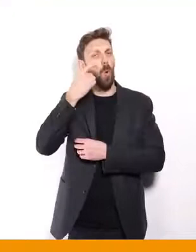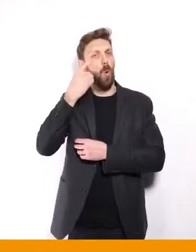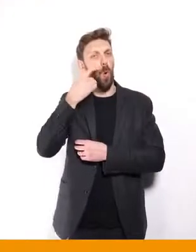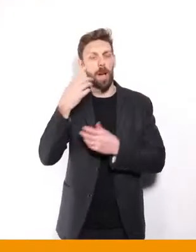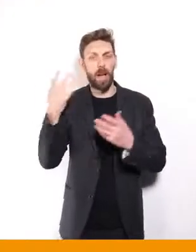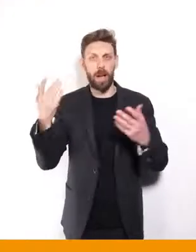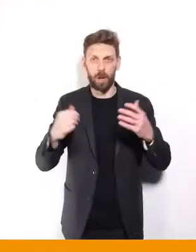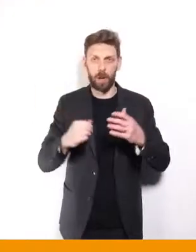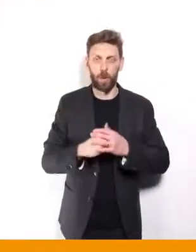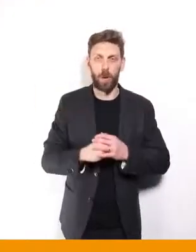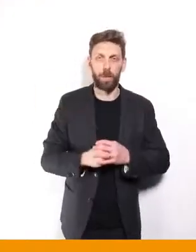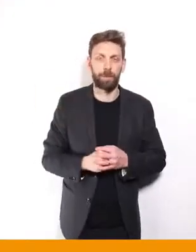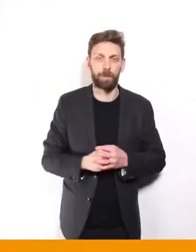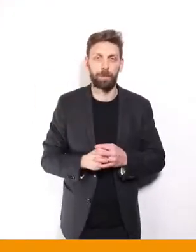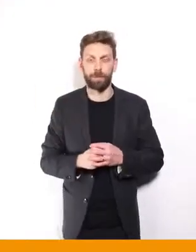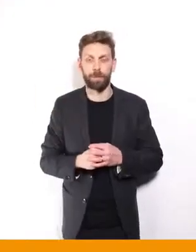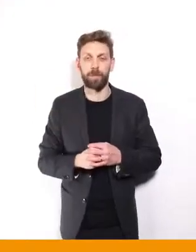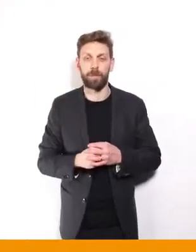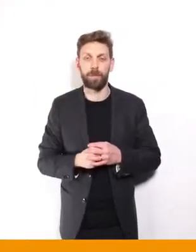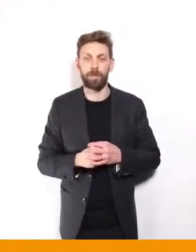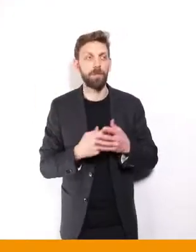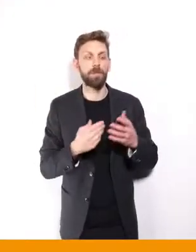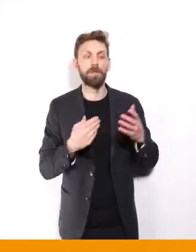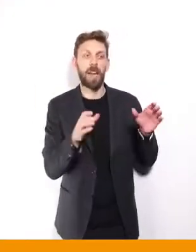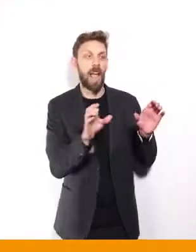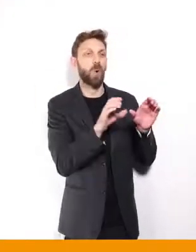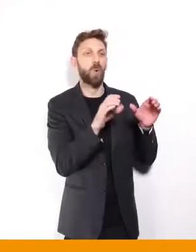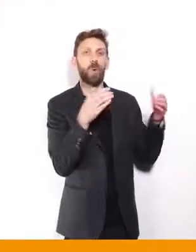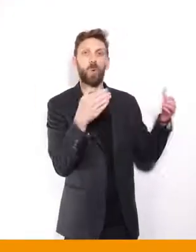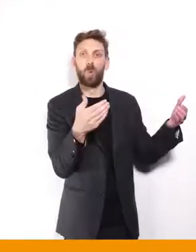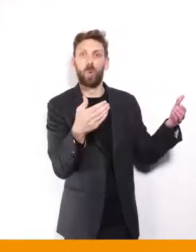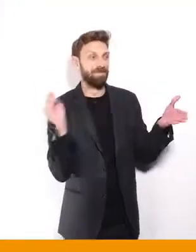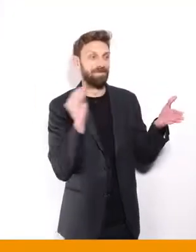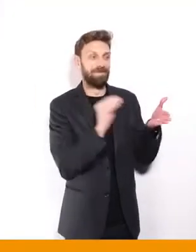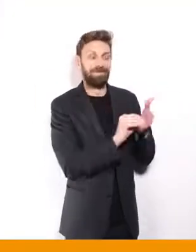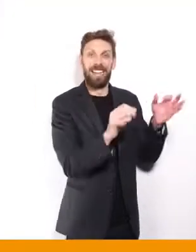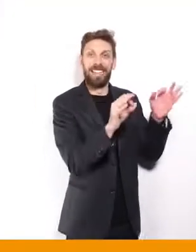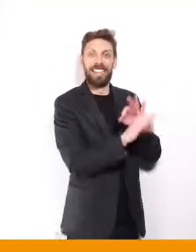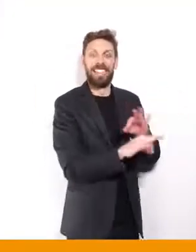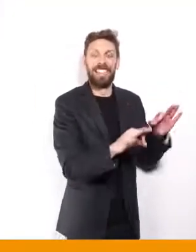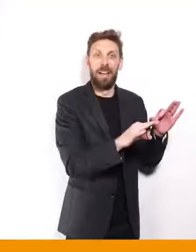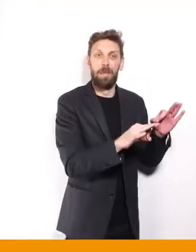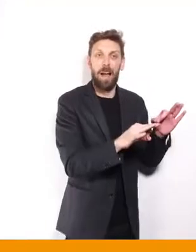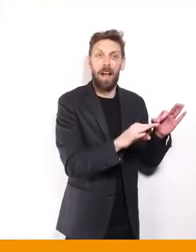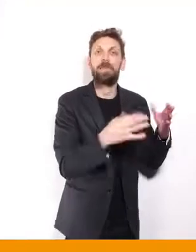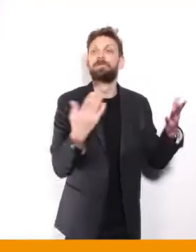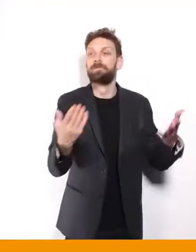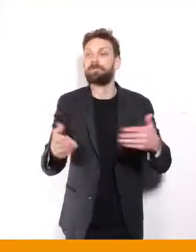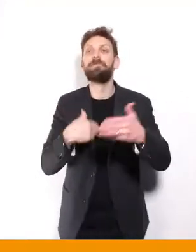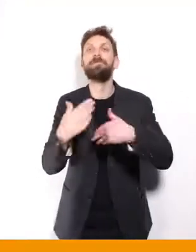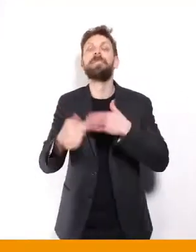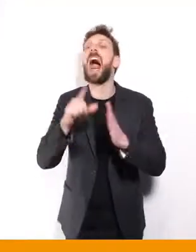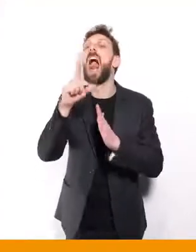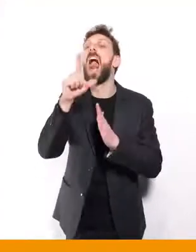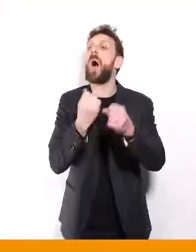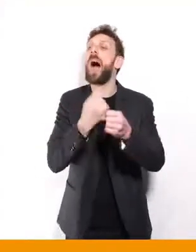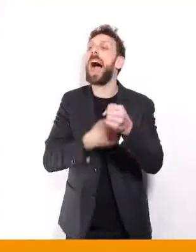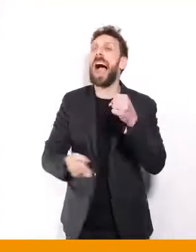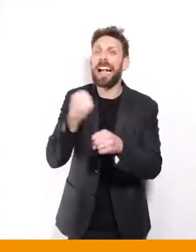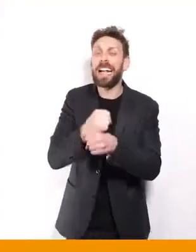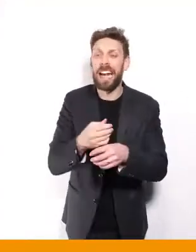tel droit, d'une telle garantie dans la Constitution fait que vous pouvez avoir des lois régressives. On l'a